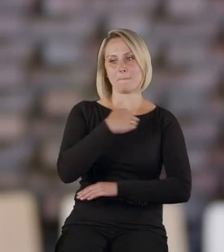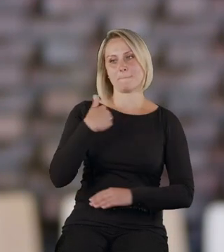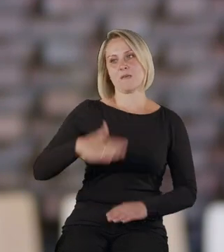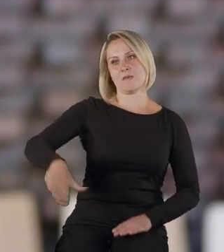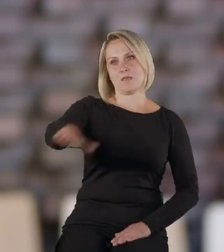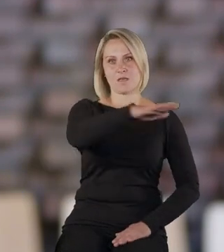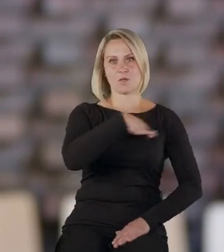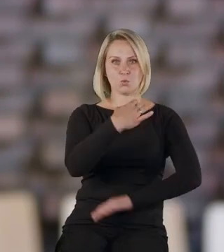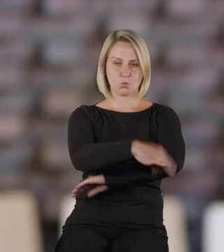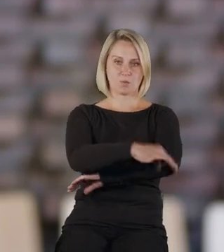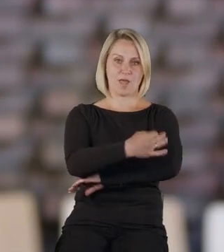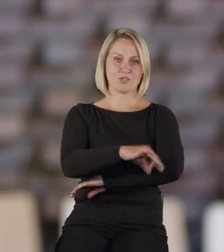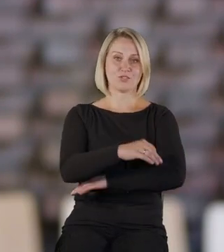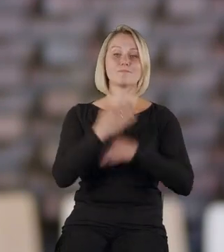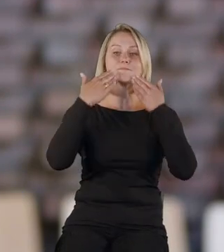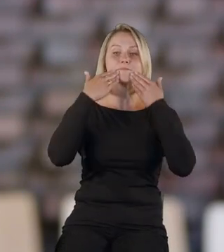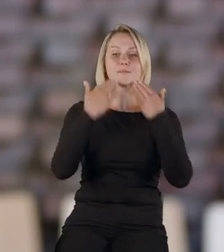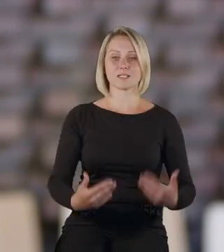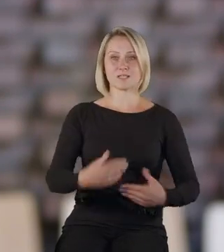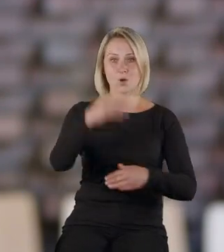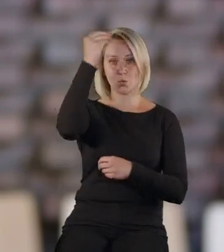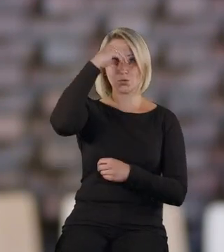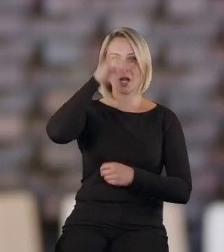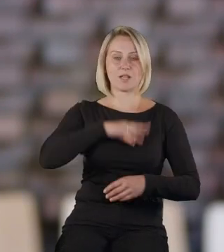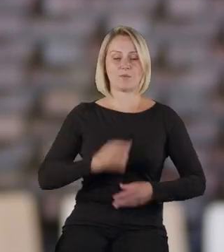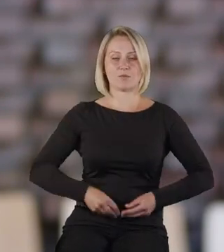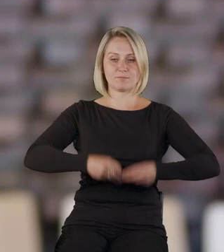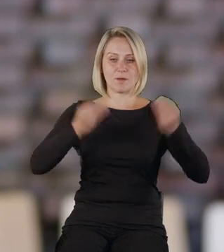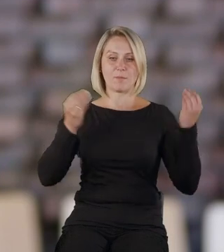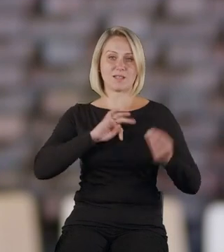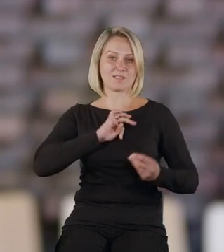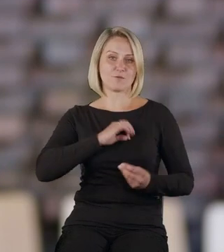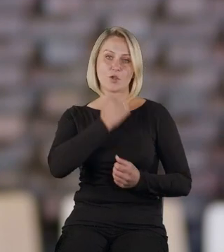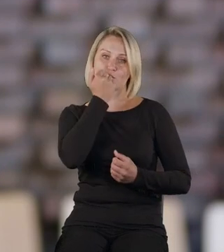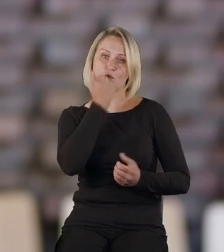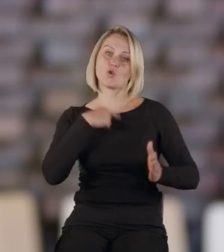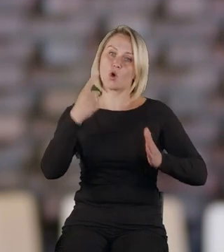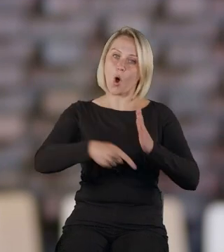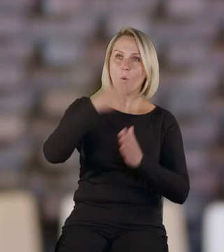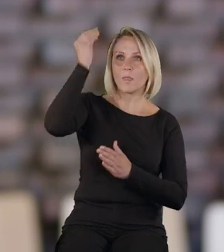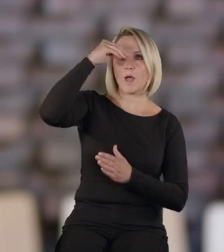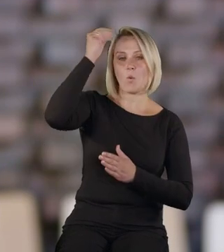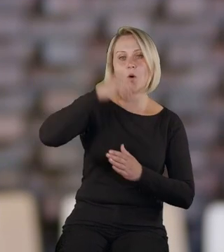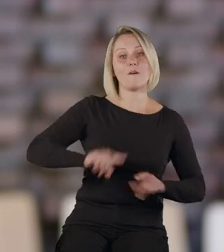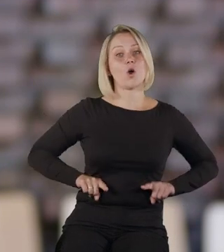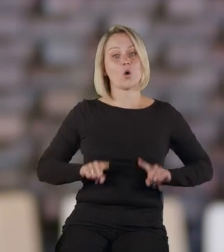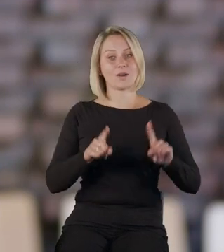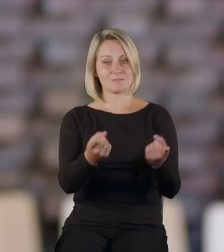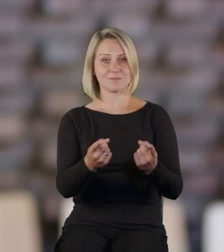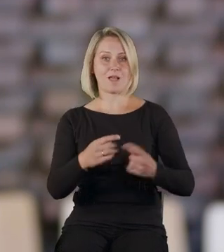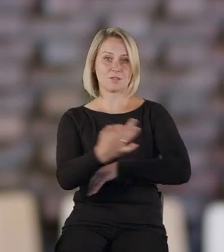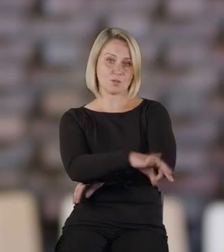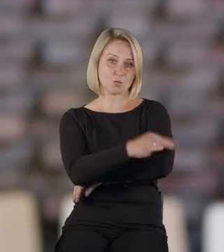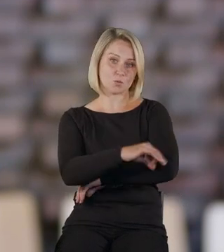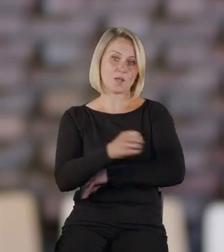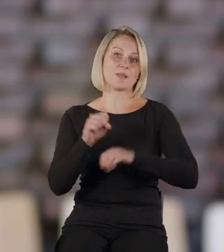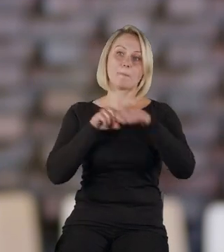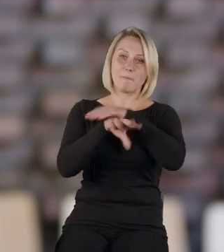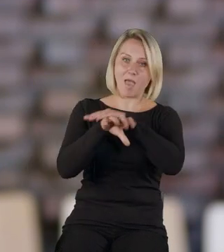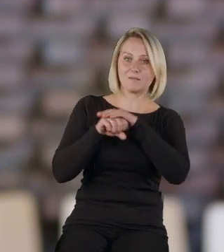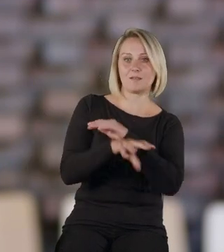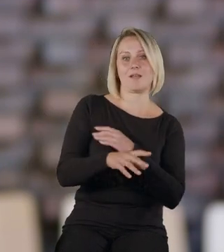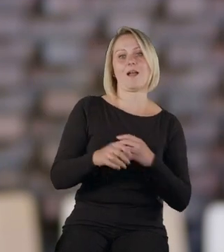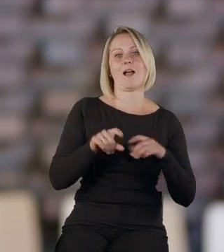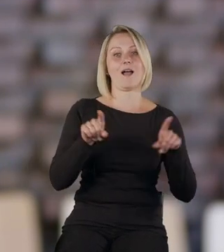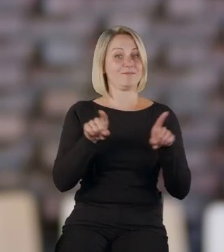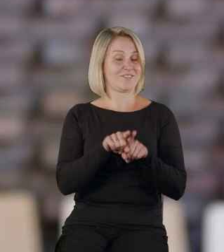studenci. Dzięki uczelni możemy rozwijać swoje zainteresowania w kołach naukowych, organizacjach studenckich, mediach akademickich